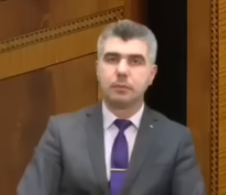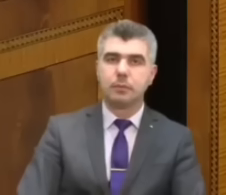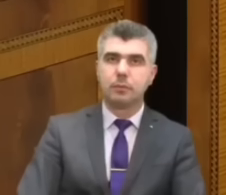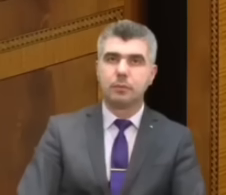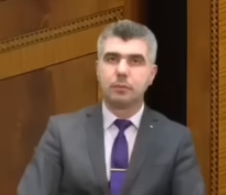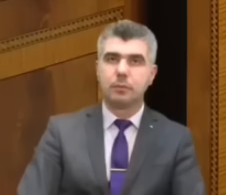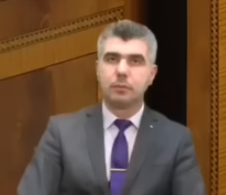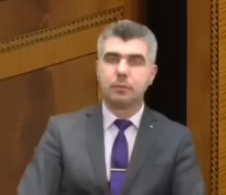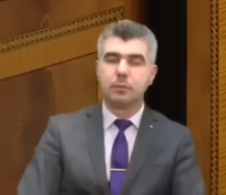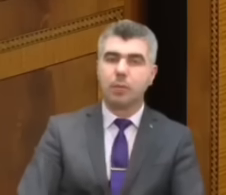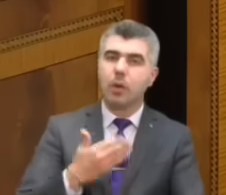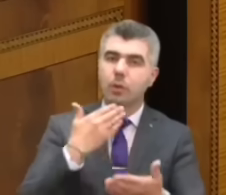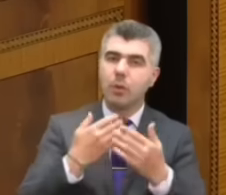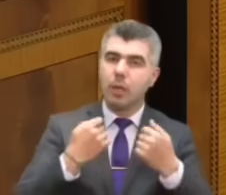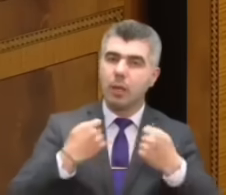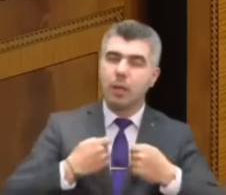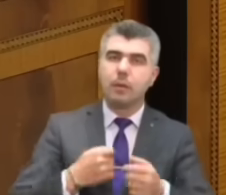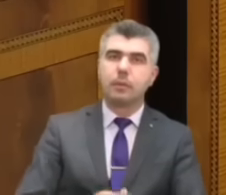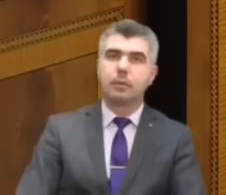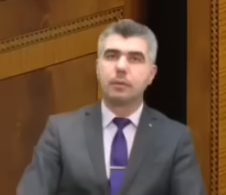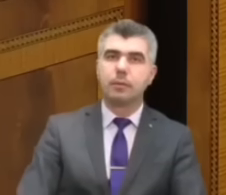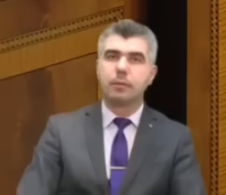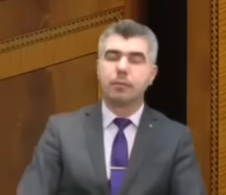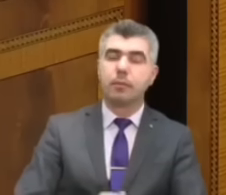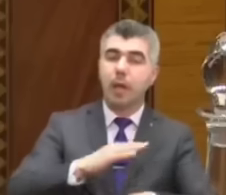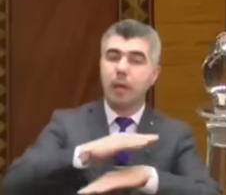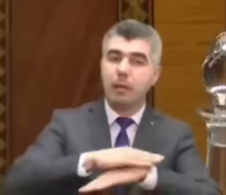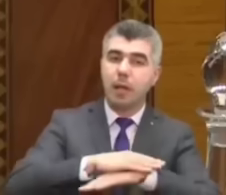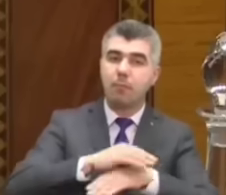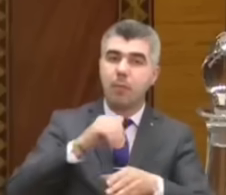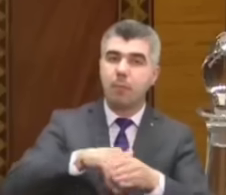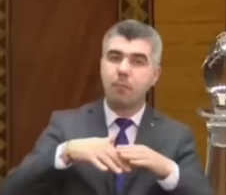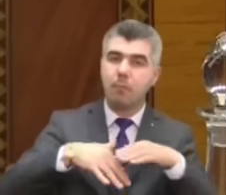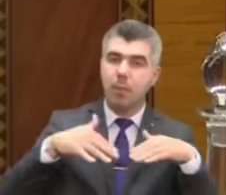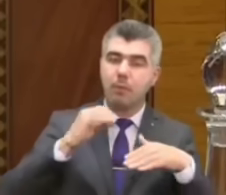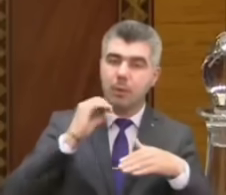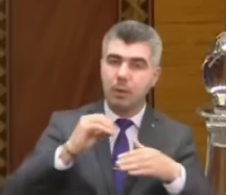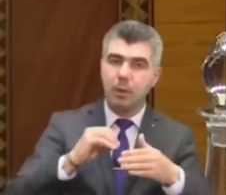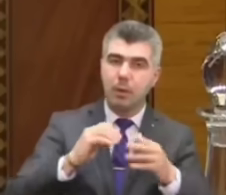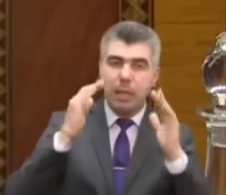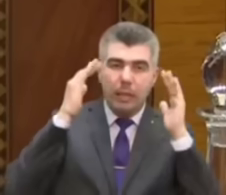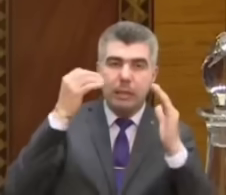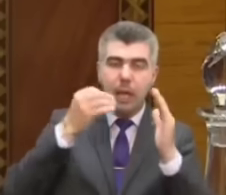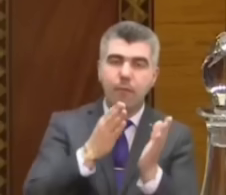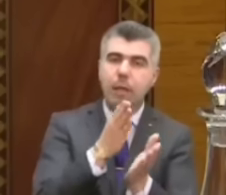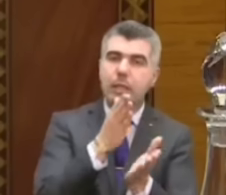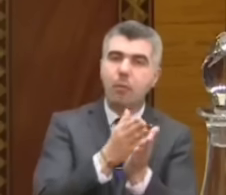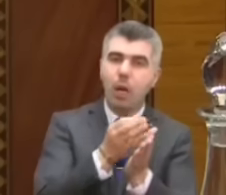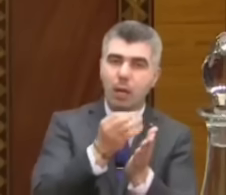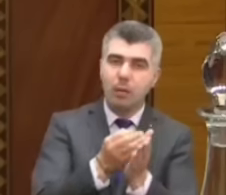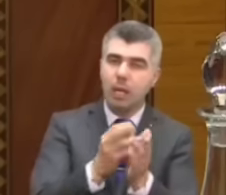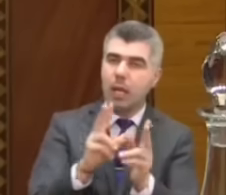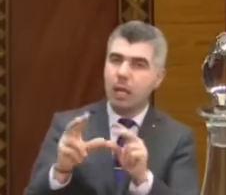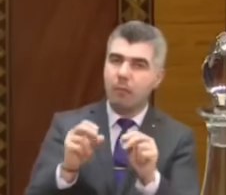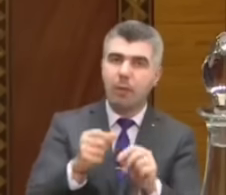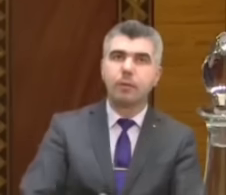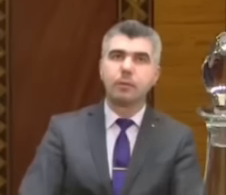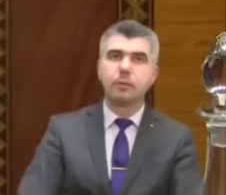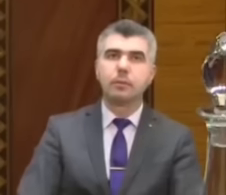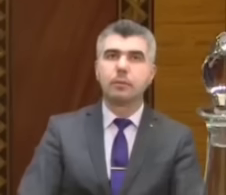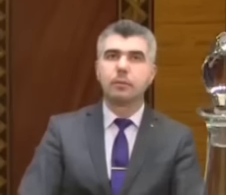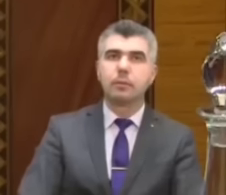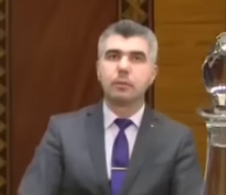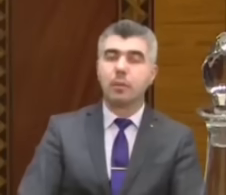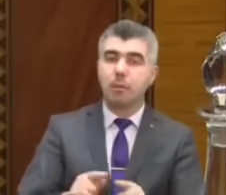شكرا سيد الرئيس. احترام برلمان دليل على التشبع بالثقافة الديمقراطية والعكس بالعكس. ما